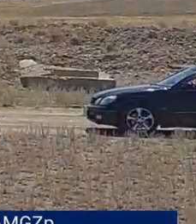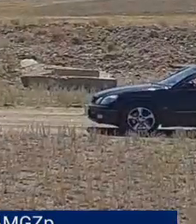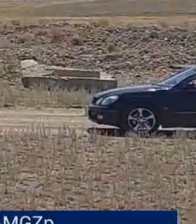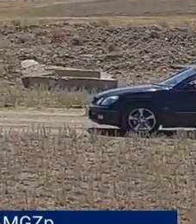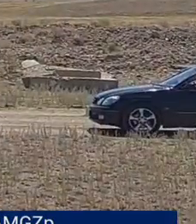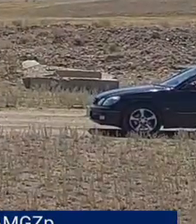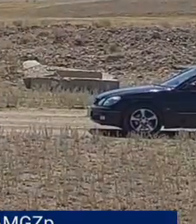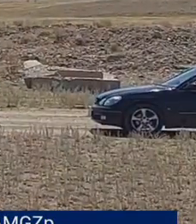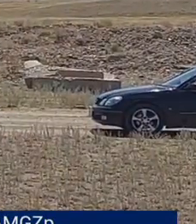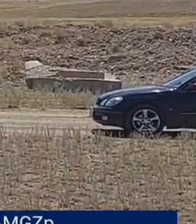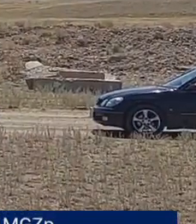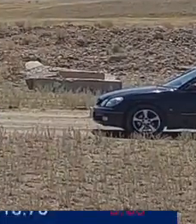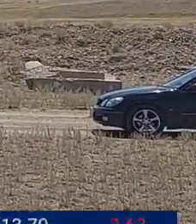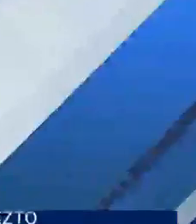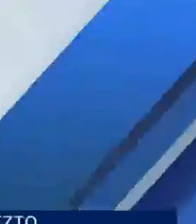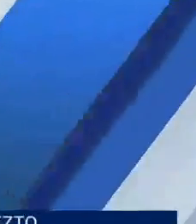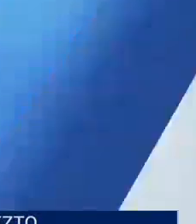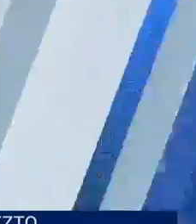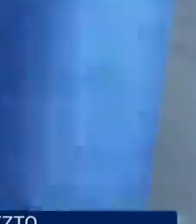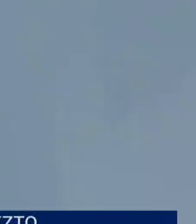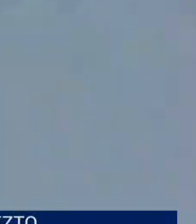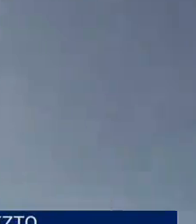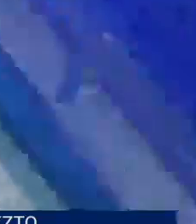Бизнес», Жамбылская область.